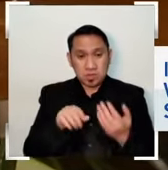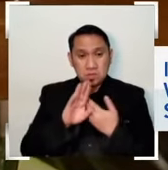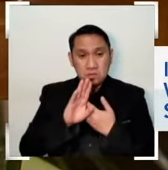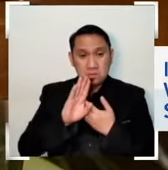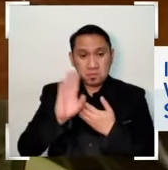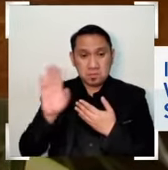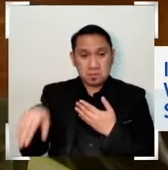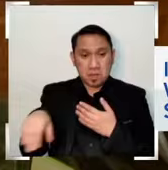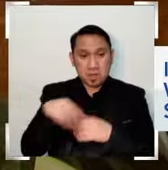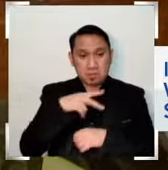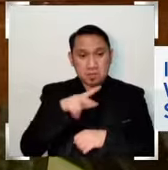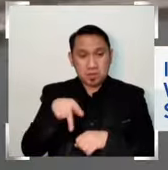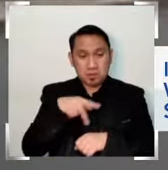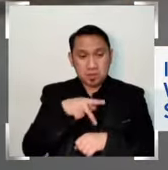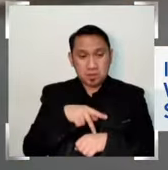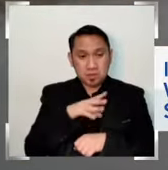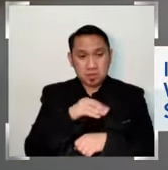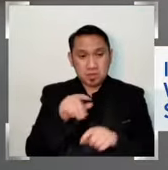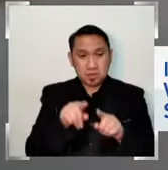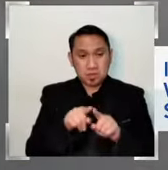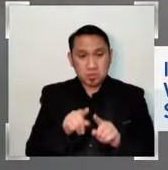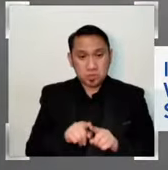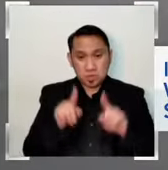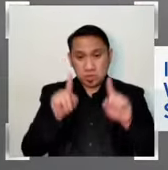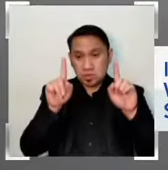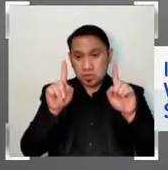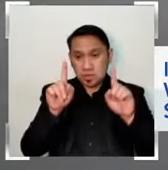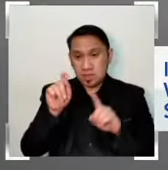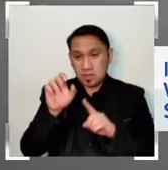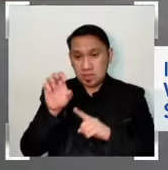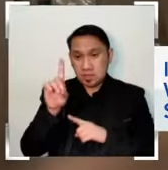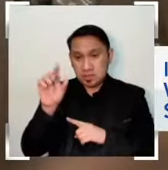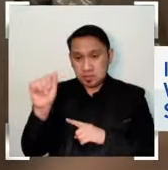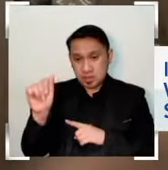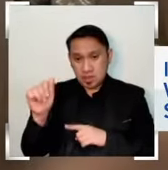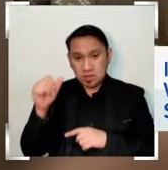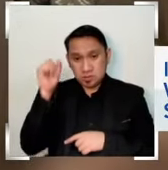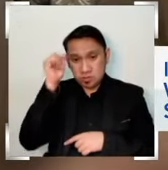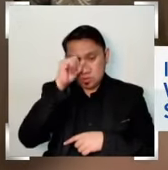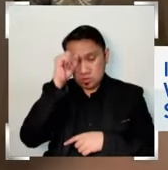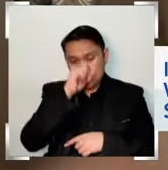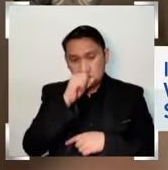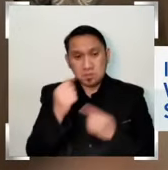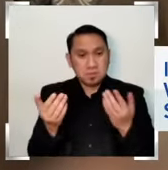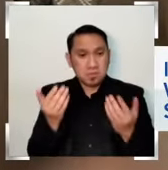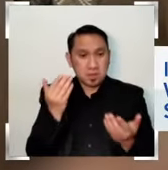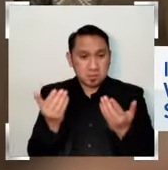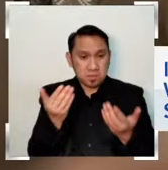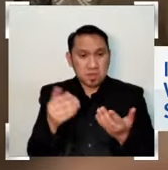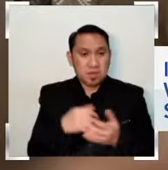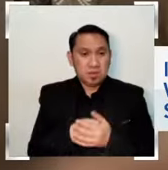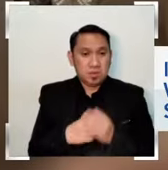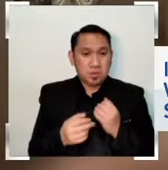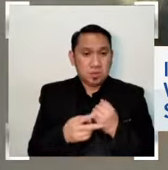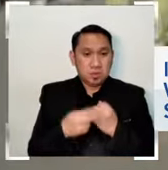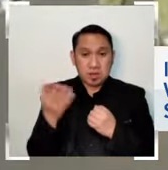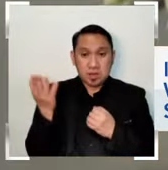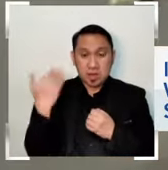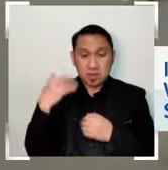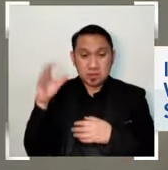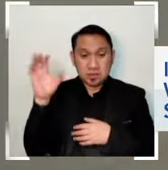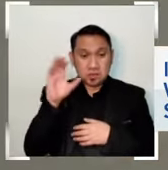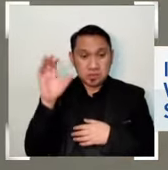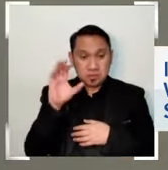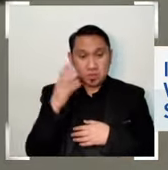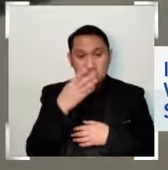assistance at TESDA scholarship. Dati na rin sinabi ni Ignacio na posibleng naipon lang nung nagdaang Pasko ang mga nagsisiksikan